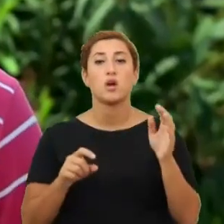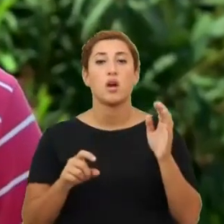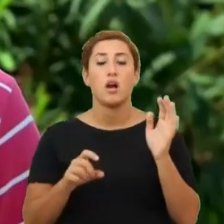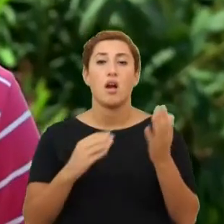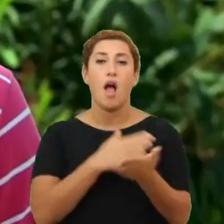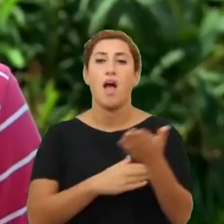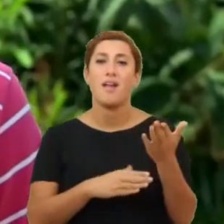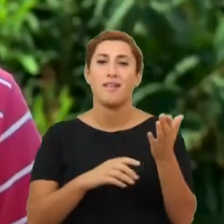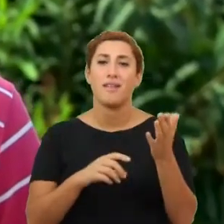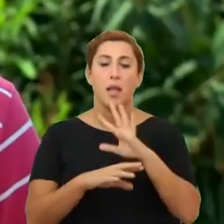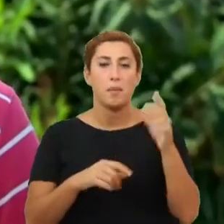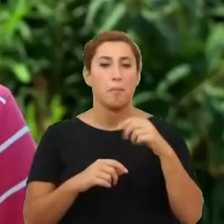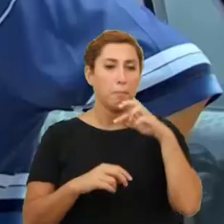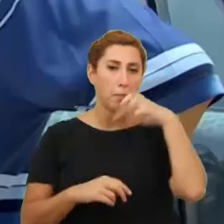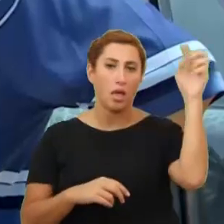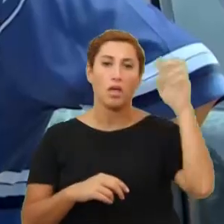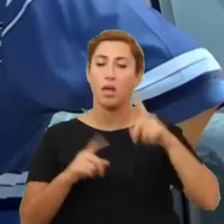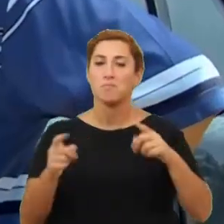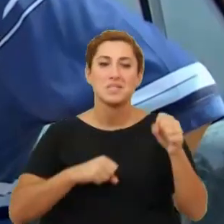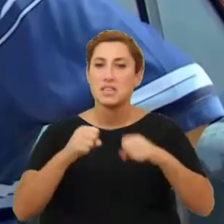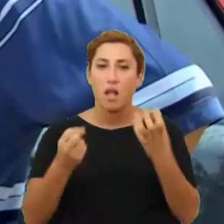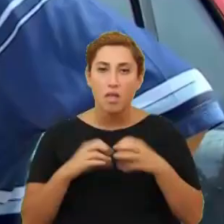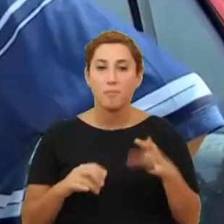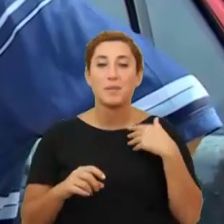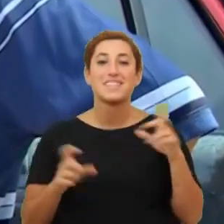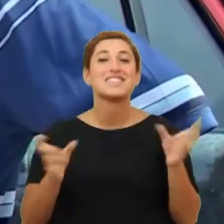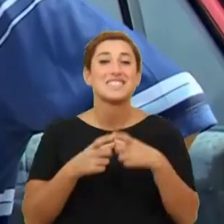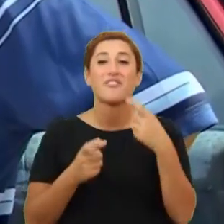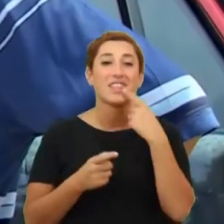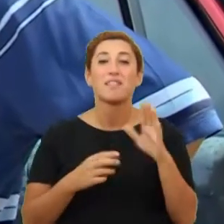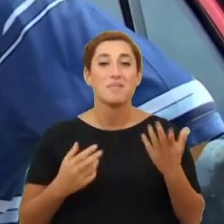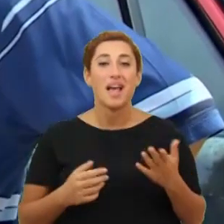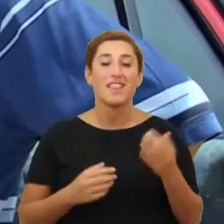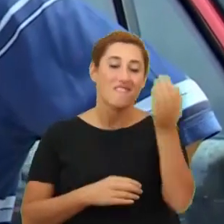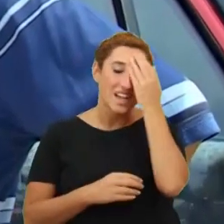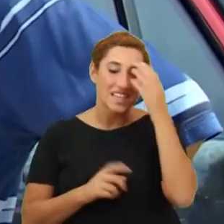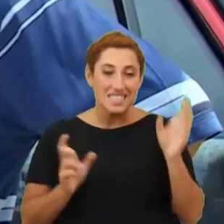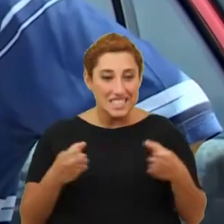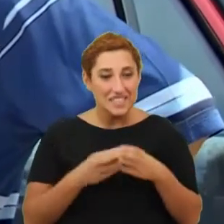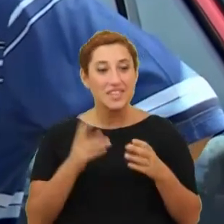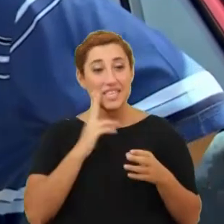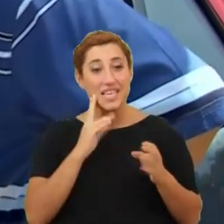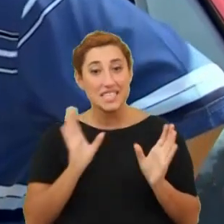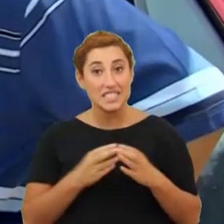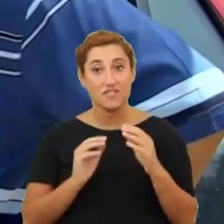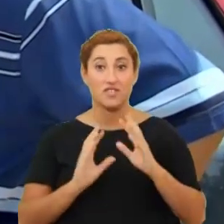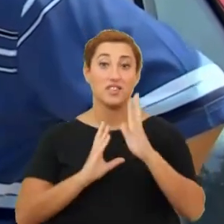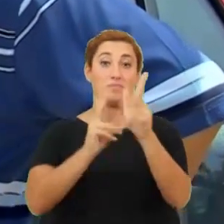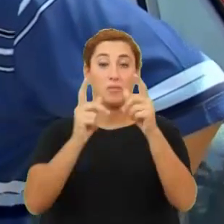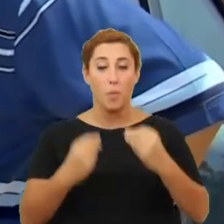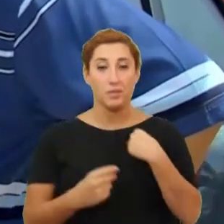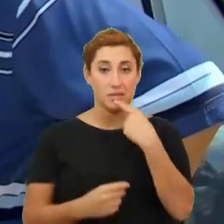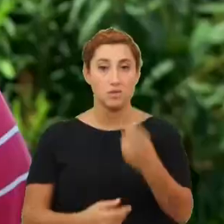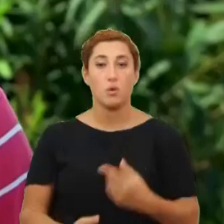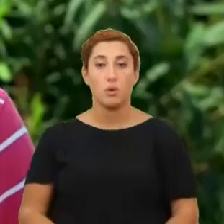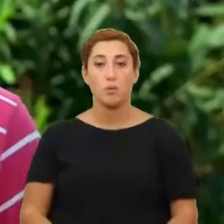karnesi pek iyiydi ama bisiklet falan almadın çocuğa. Oğlum ben sınıf derken yani fakir sınıfından zengin sınıfa geçmeni söylüyorum